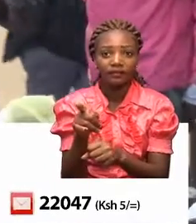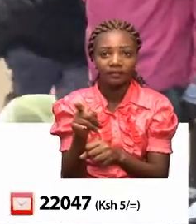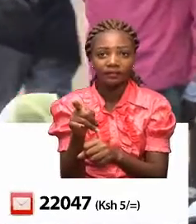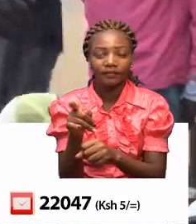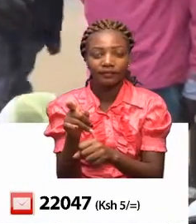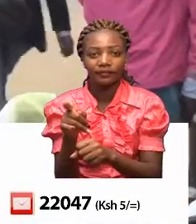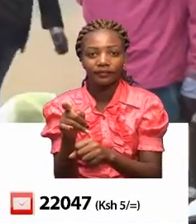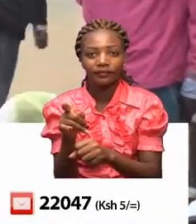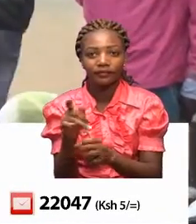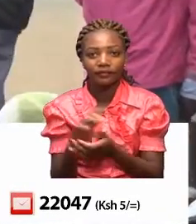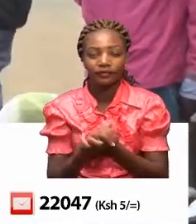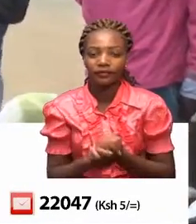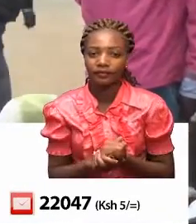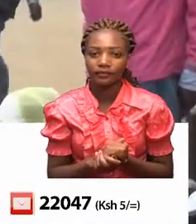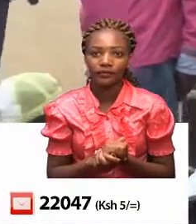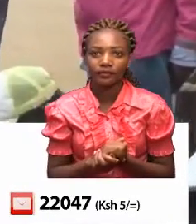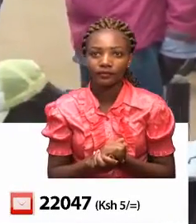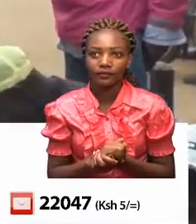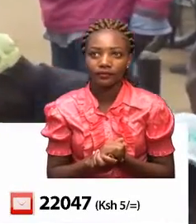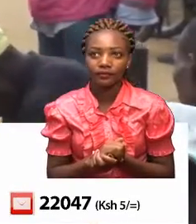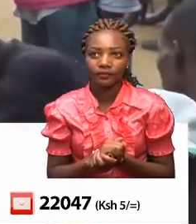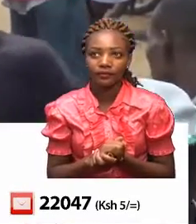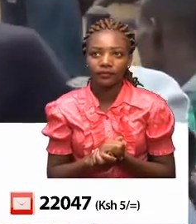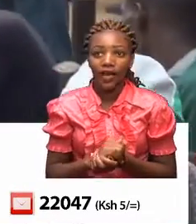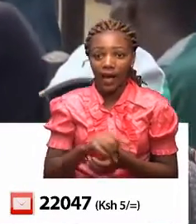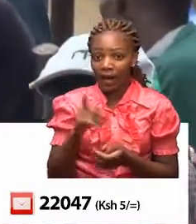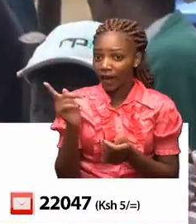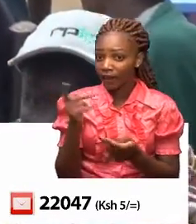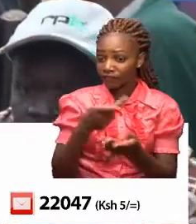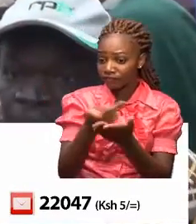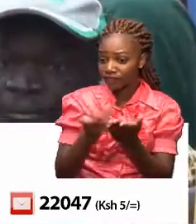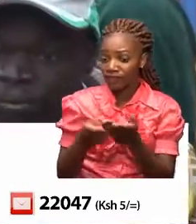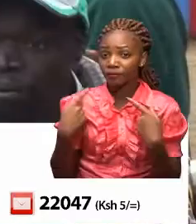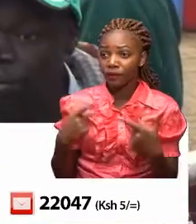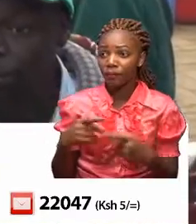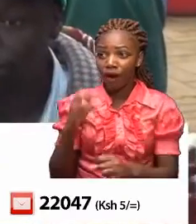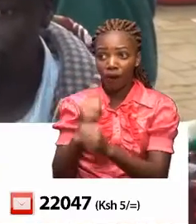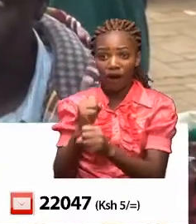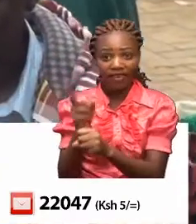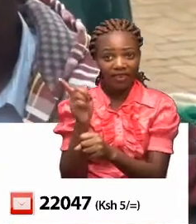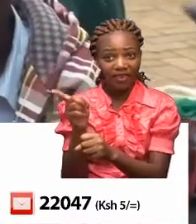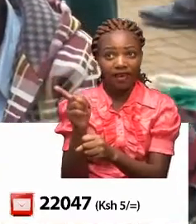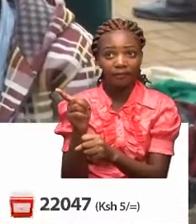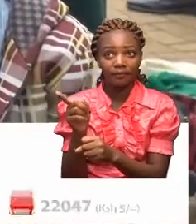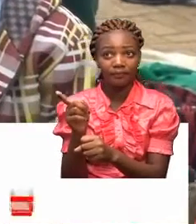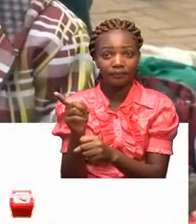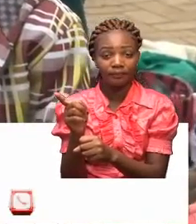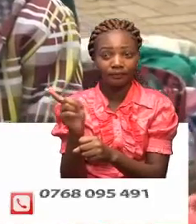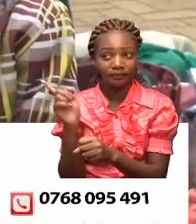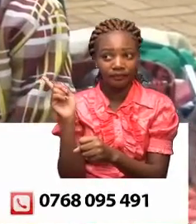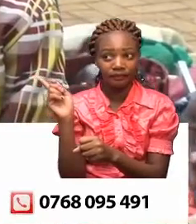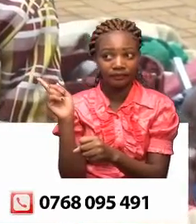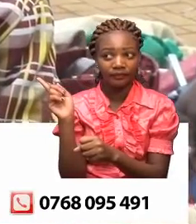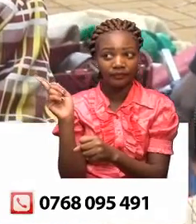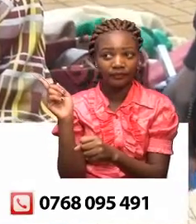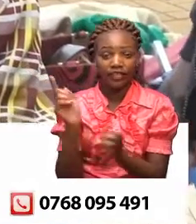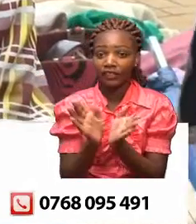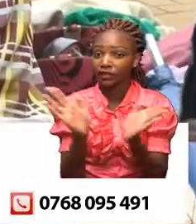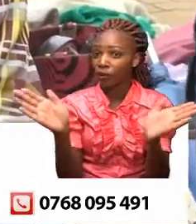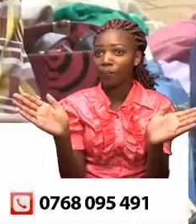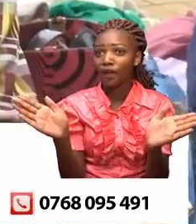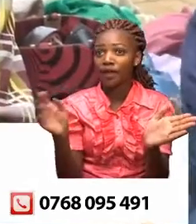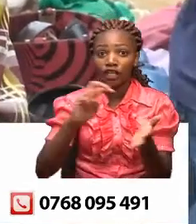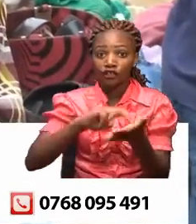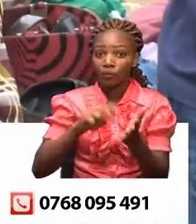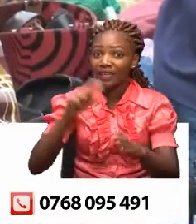ambapo walemavu hao huwa wanatekeleza kazi zao hapa ni maeneo ambayo ni wazi. Kwa hivyo inamaanisha